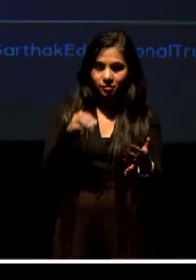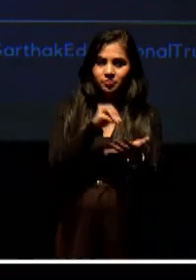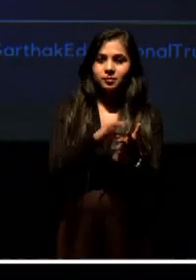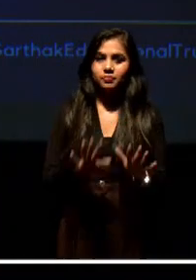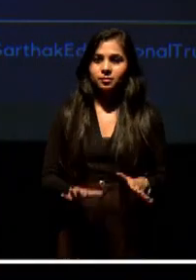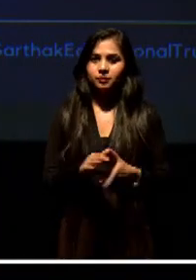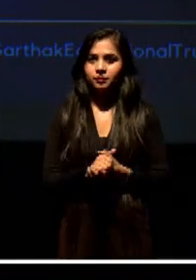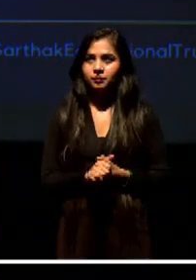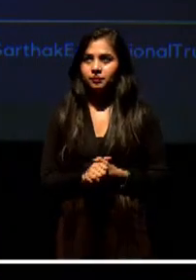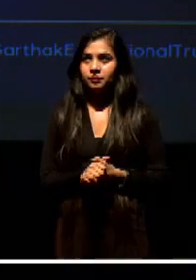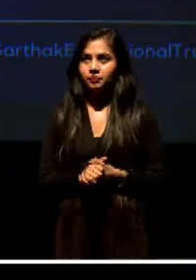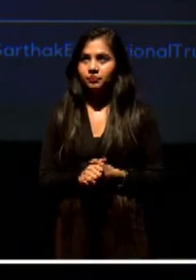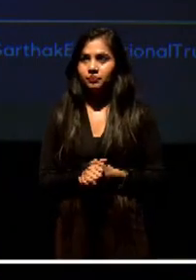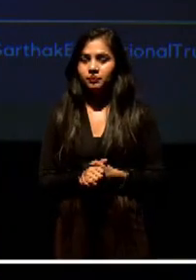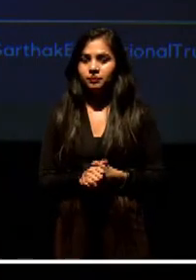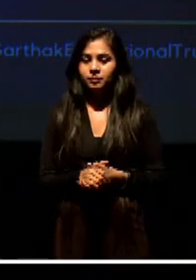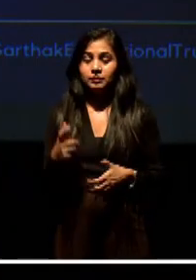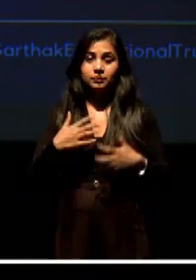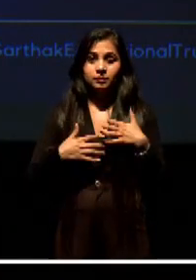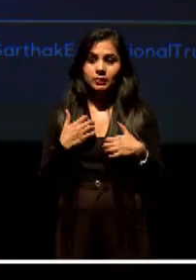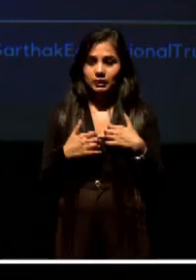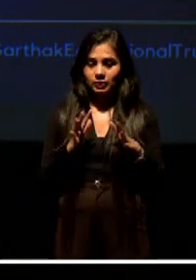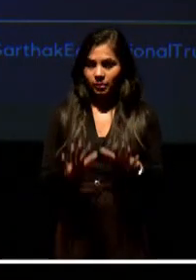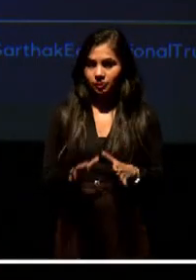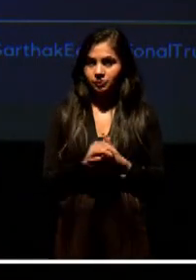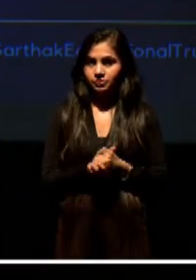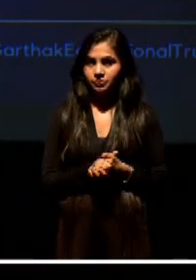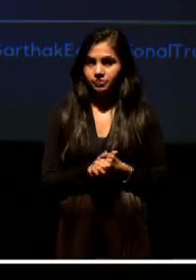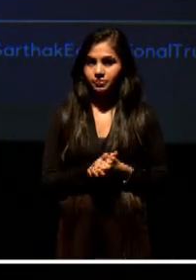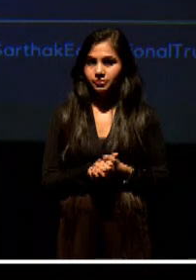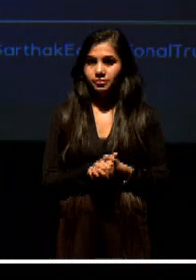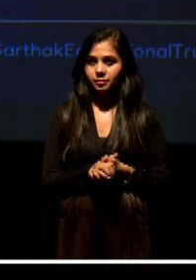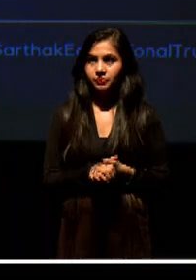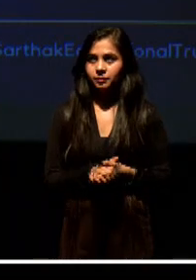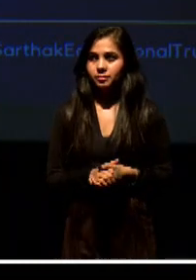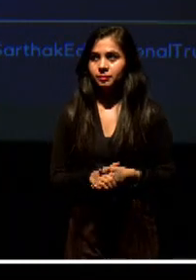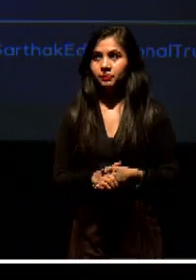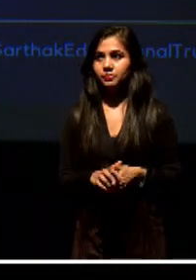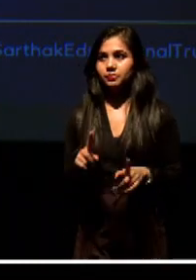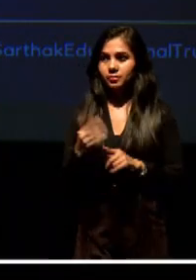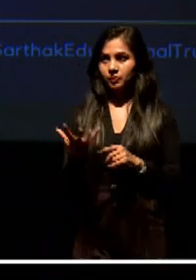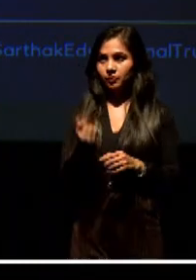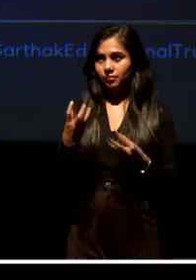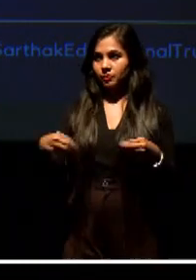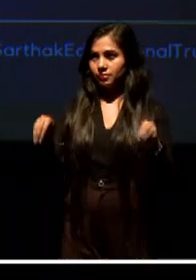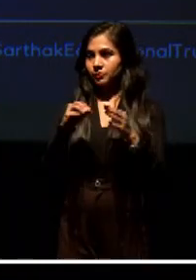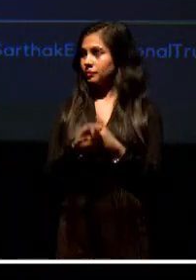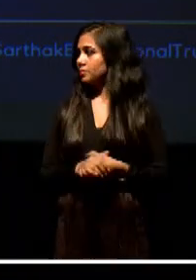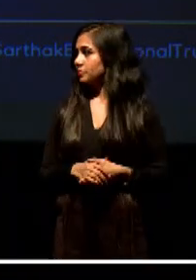बताया। So this is really exciting now. I think we will go and try to find out more.